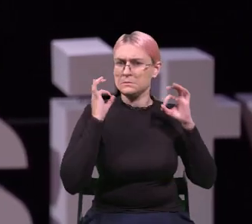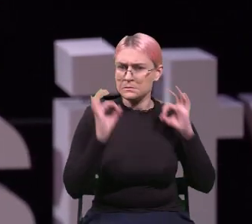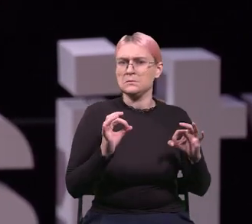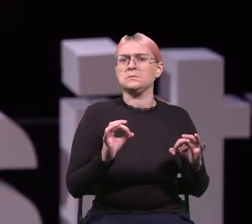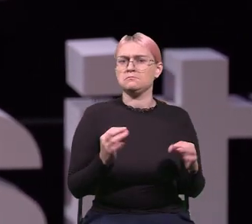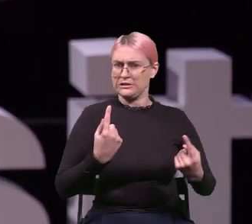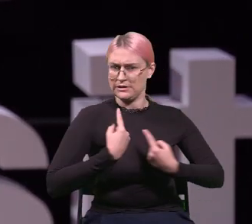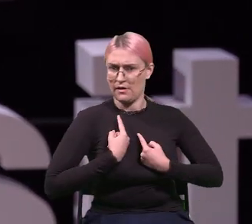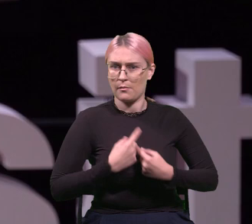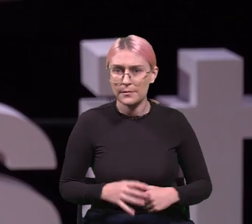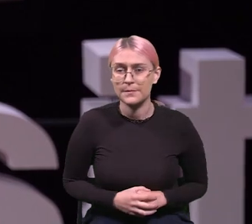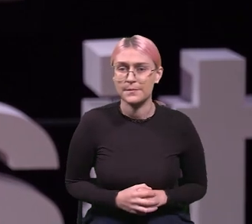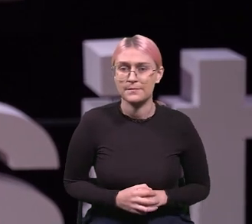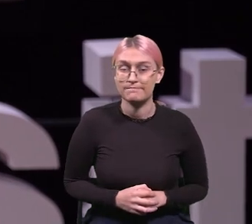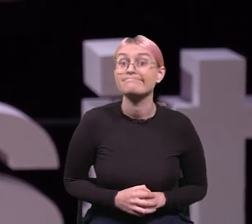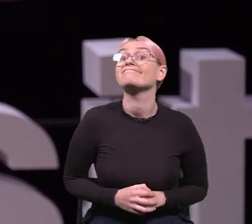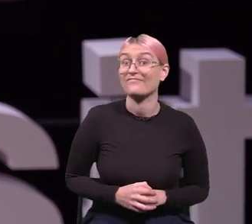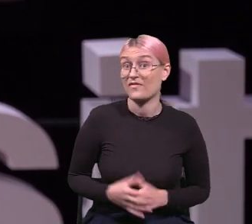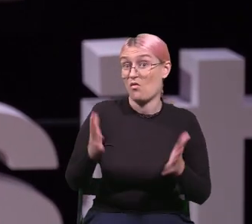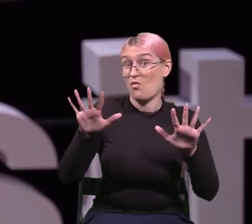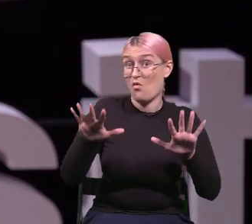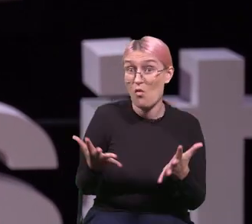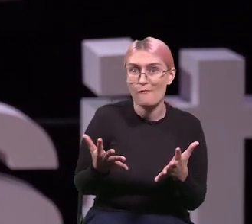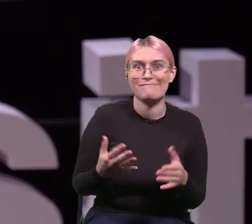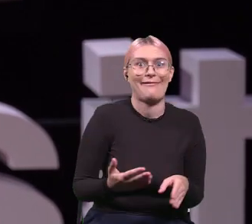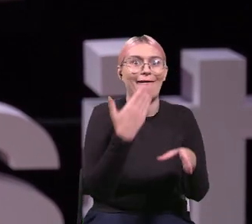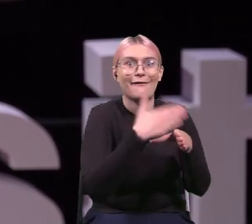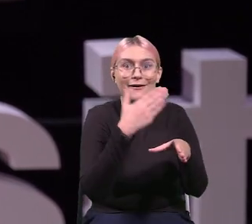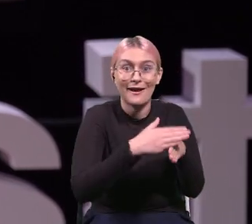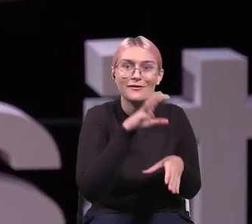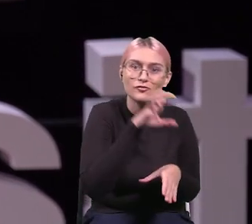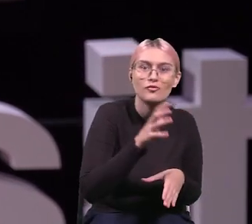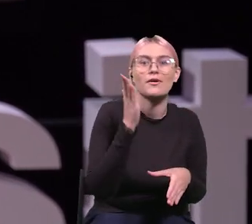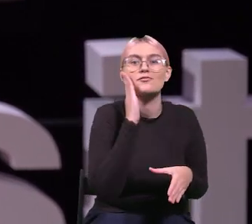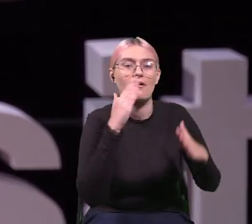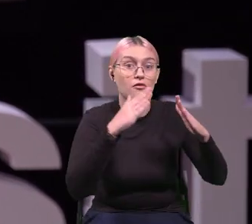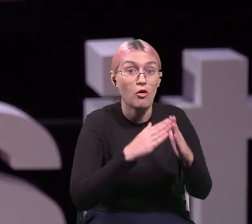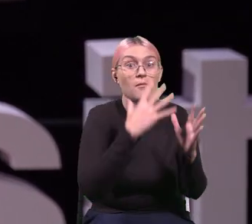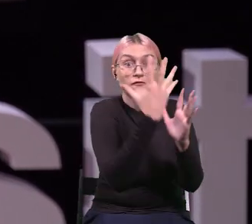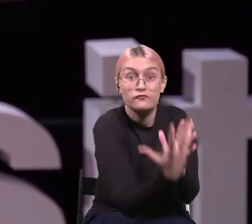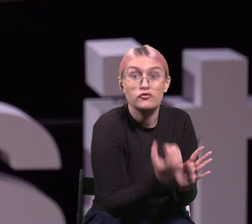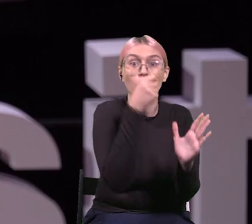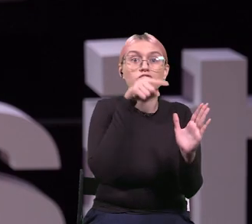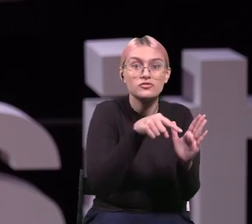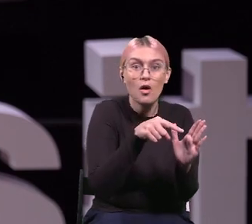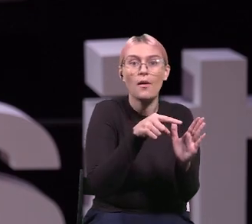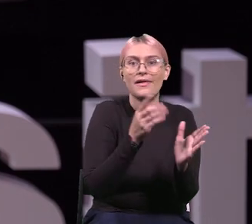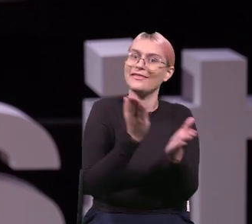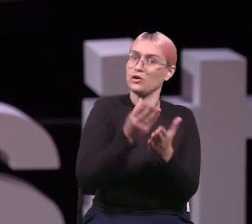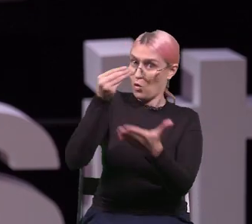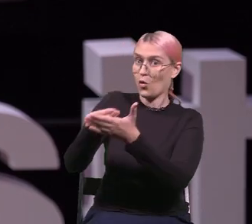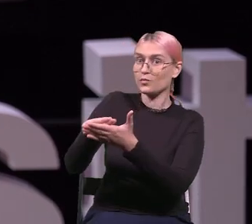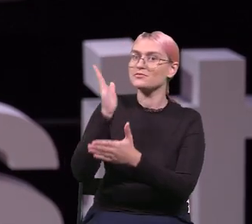nie jest tylko o wzięciu pieniędzy na mieszkanie. Kredyt hipoteczny czyni życie bardziej odpowiedzialnym. Przypomina